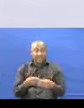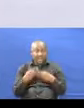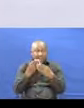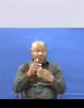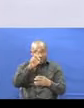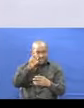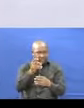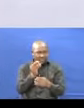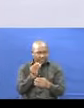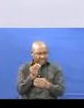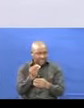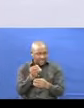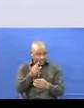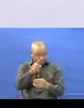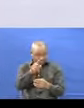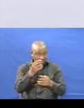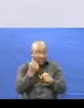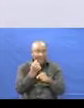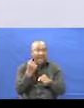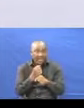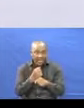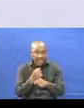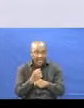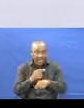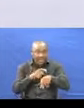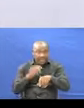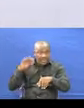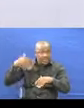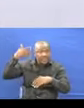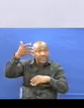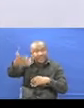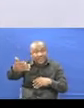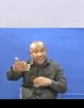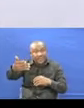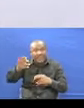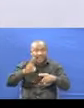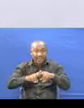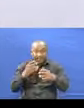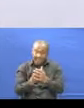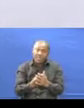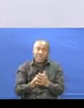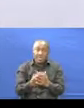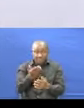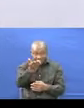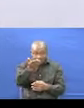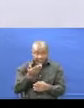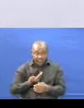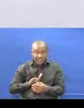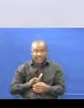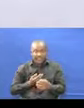maswali machache ufanye kipindi kinachofuata, tukikutana pamoja tutafanya